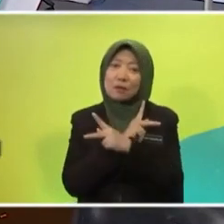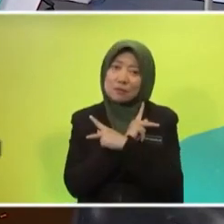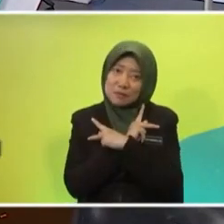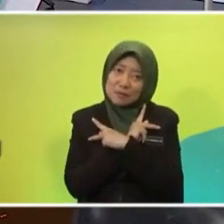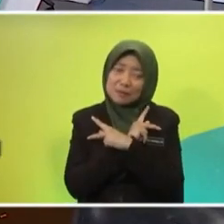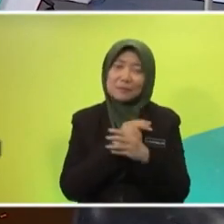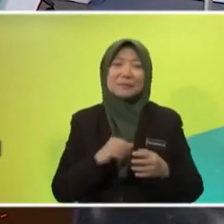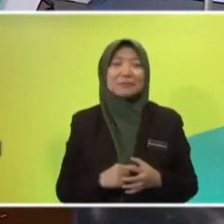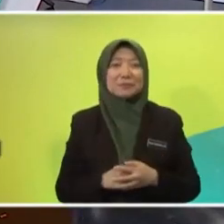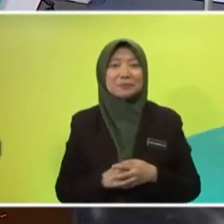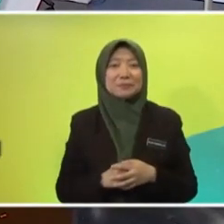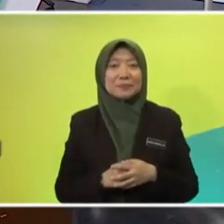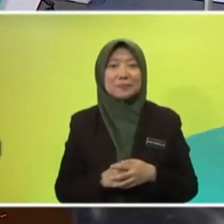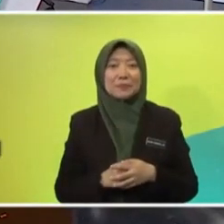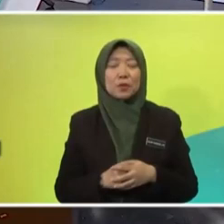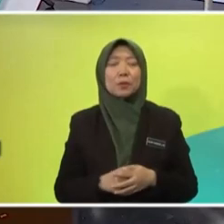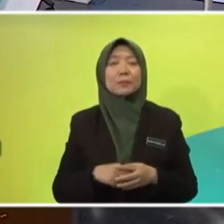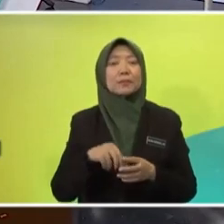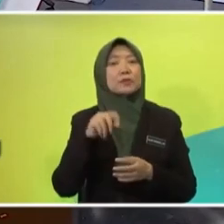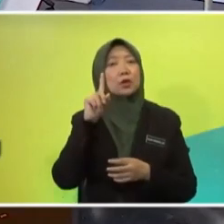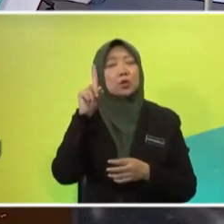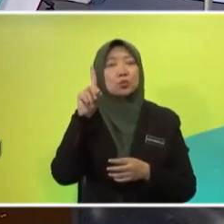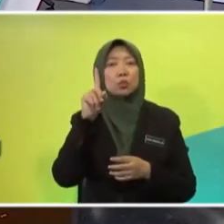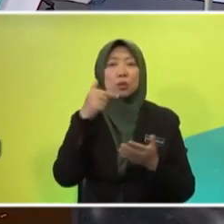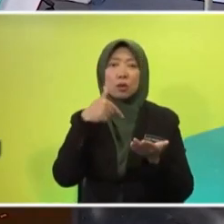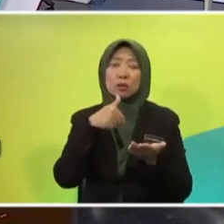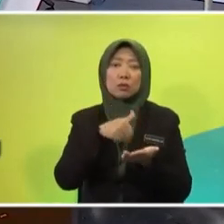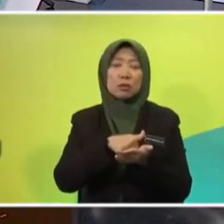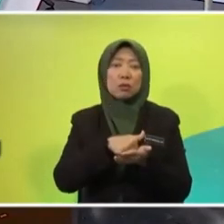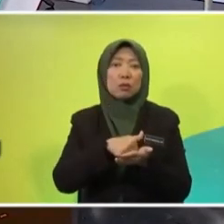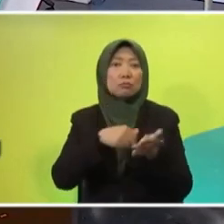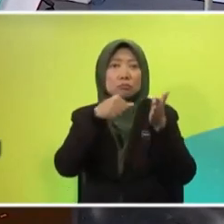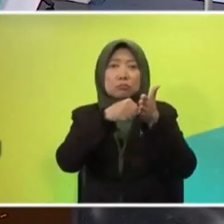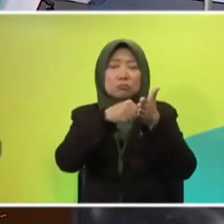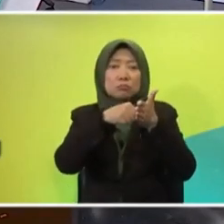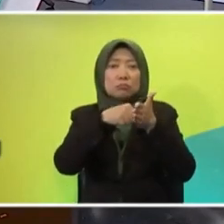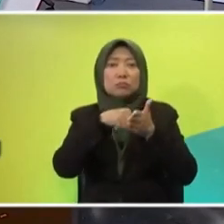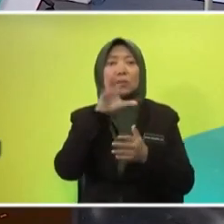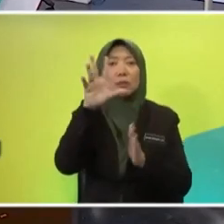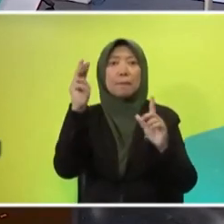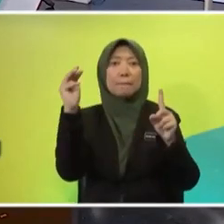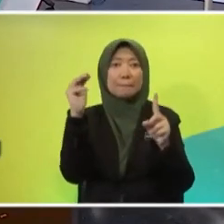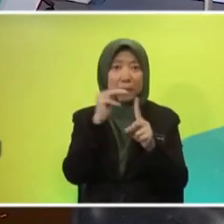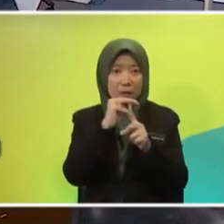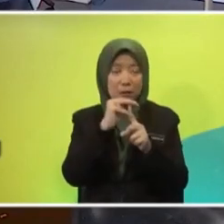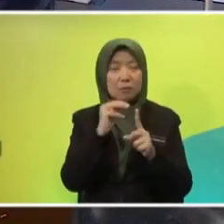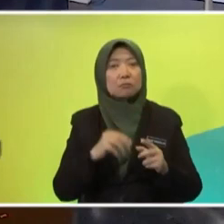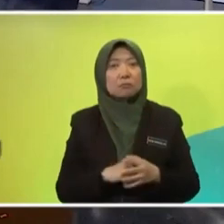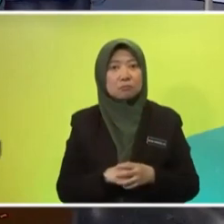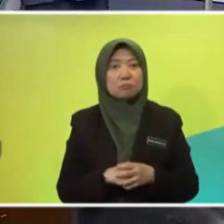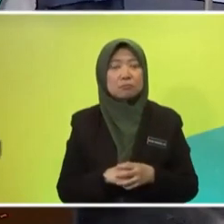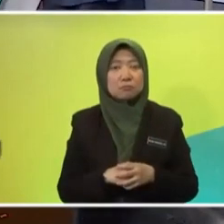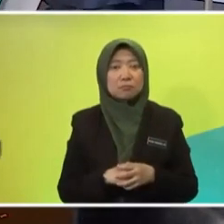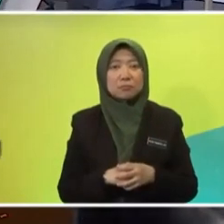Rina. Okey, cikgu akan bagi satu stiker mewakili 5 markah untuk Kak Rina. 5 markah dia.